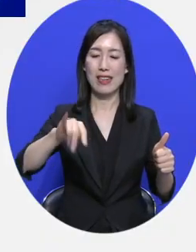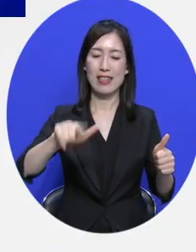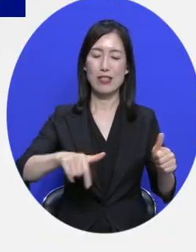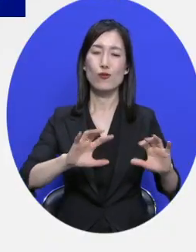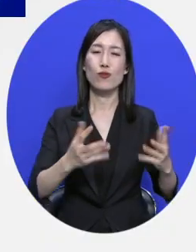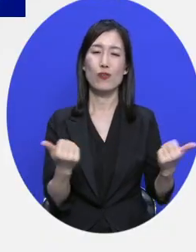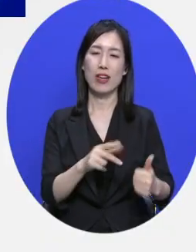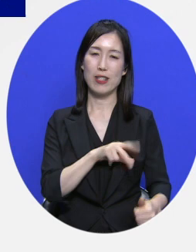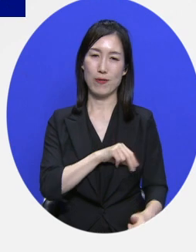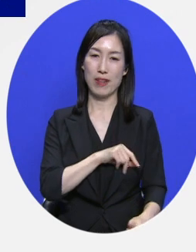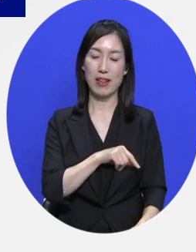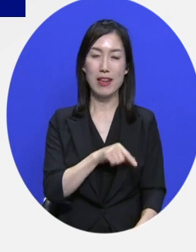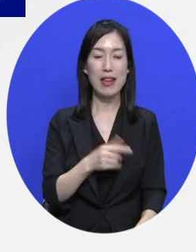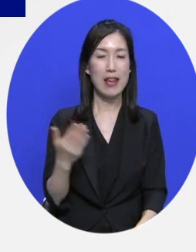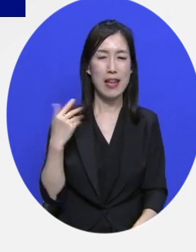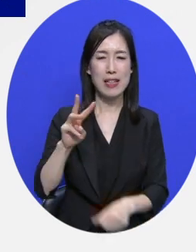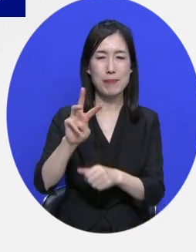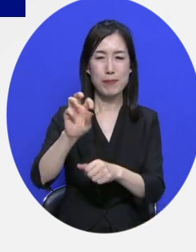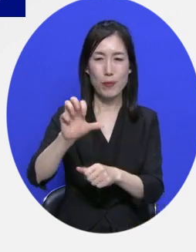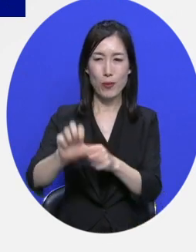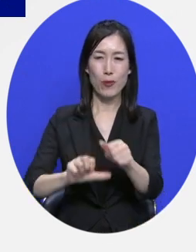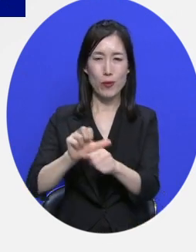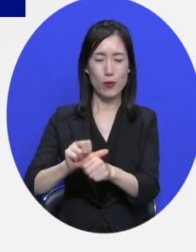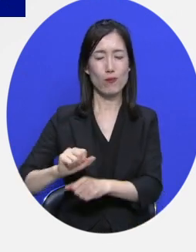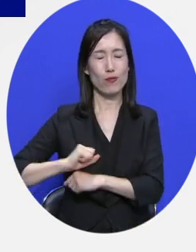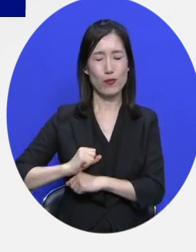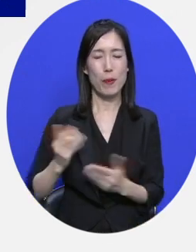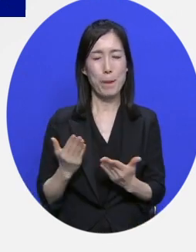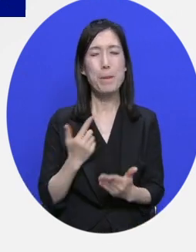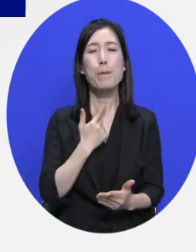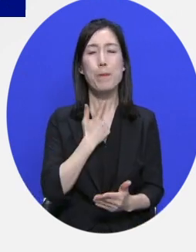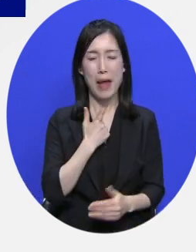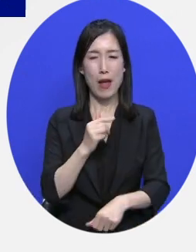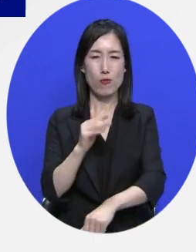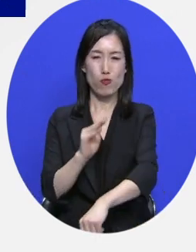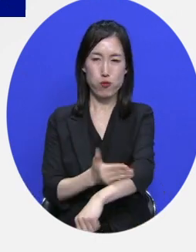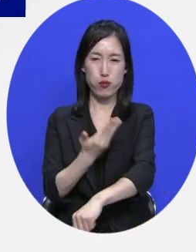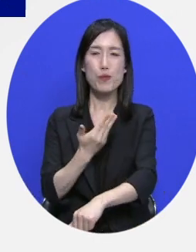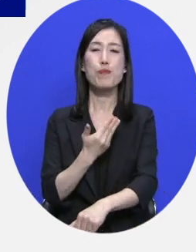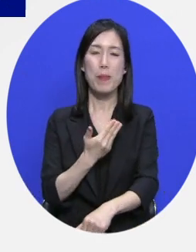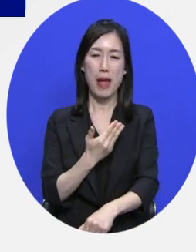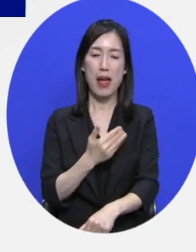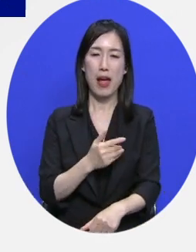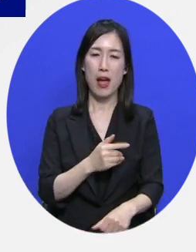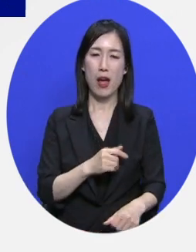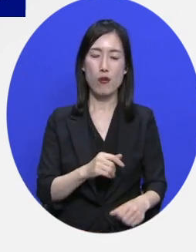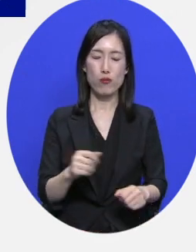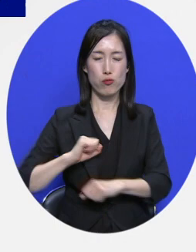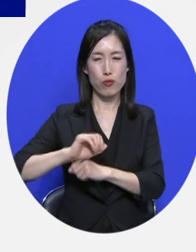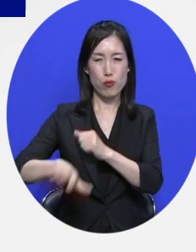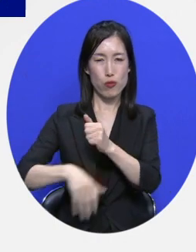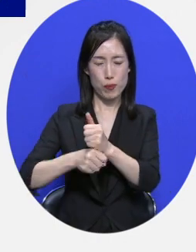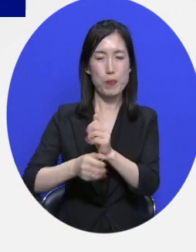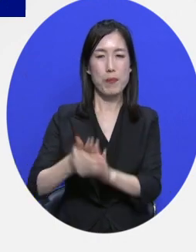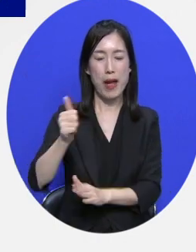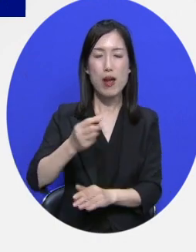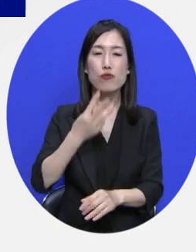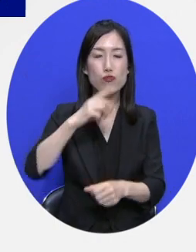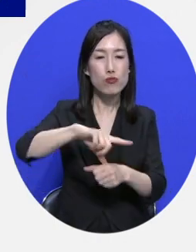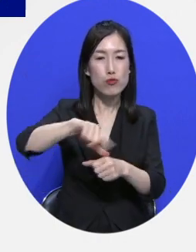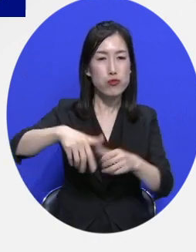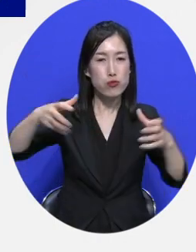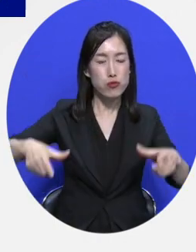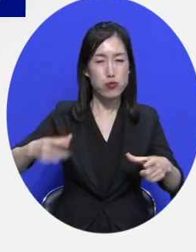지명했습니다. 신 후보자는 35년간 군에 복무한 예비역 중장 출신으로 합동참모차장과 수도방위사령관 등을